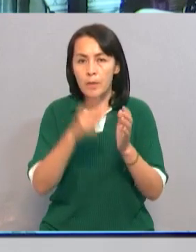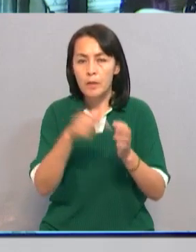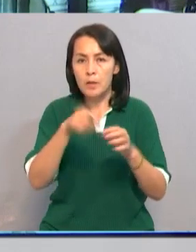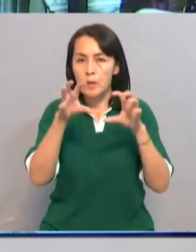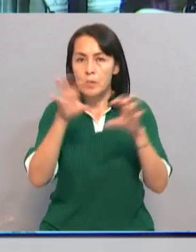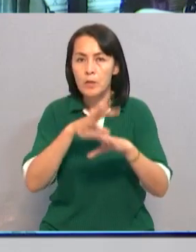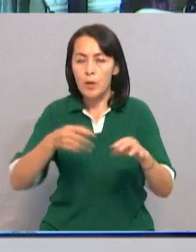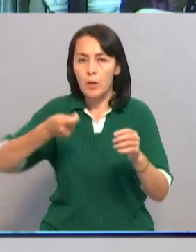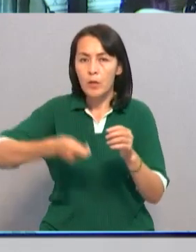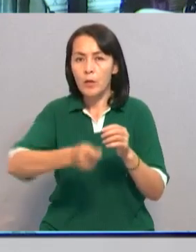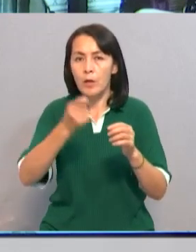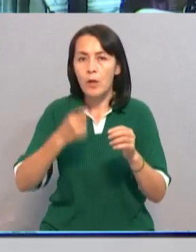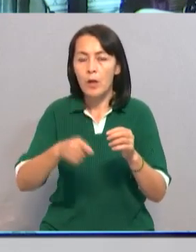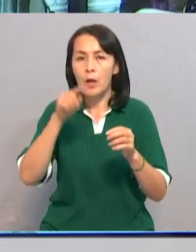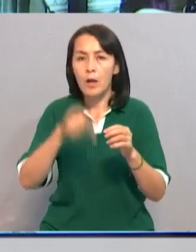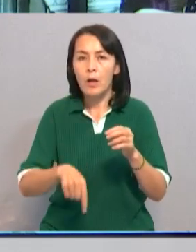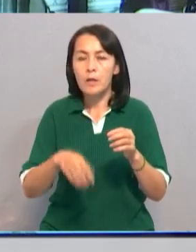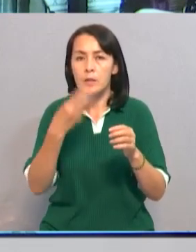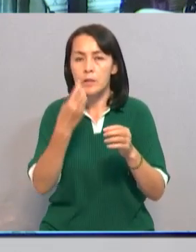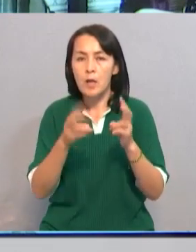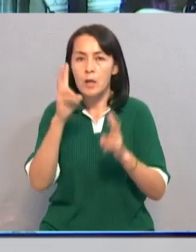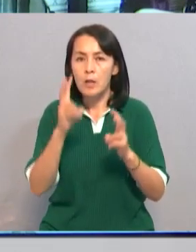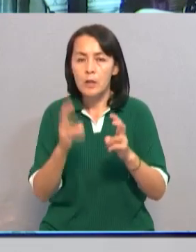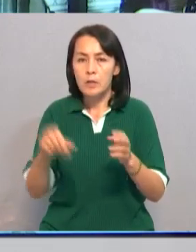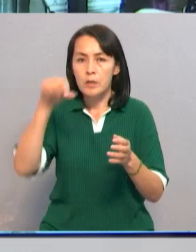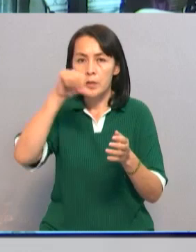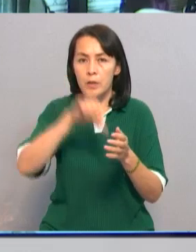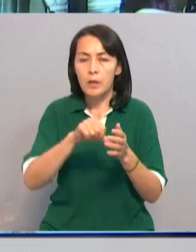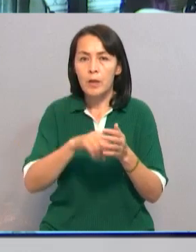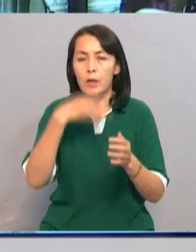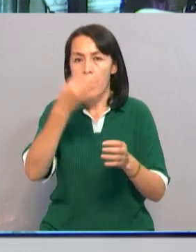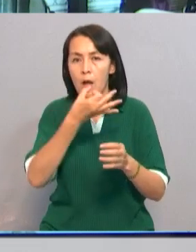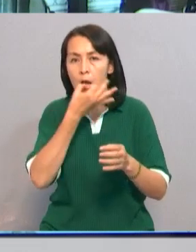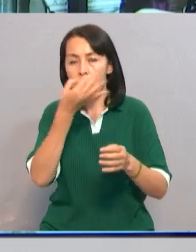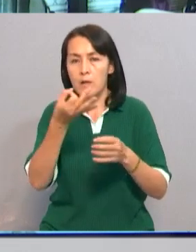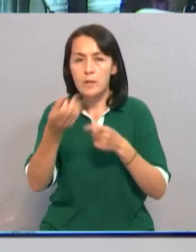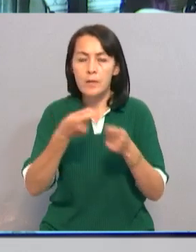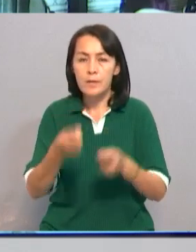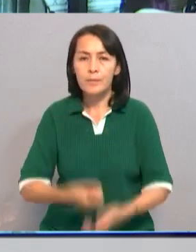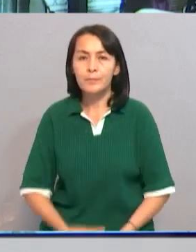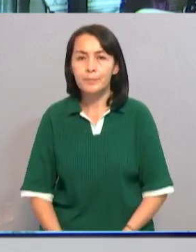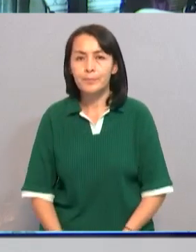незаконно добывали руду и заходили В шахты все они привлечены к административной